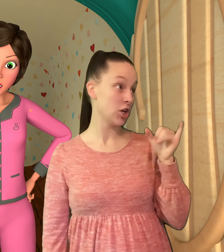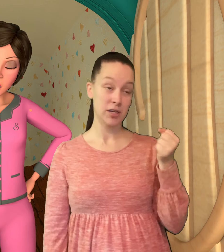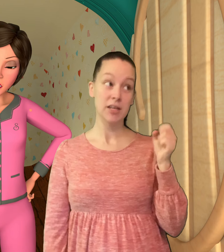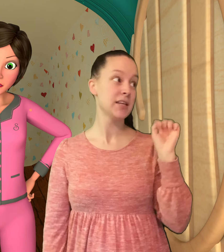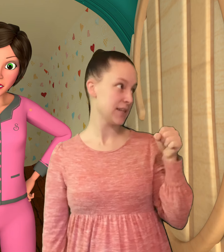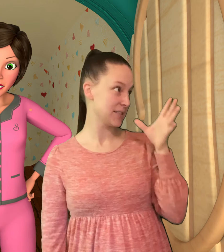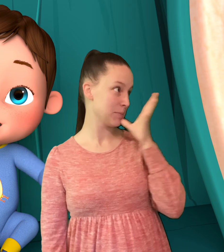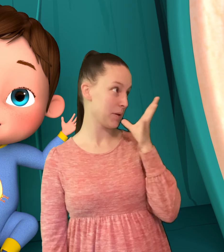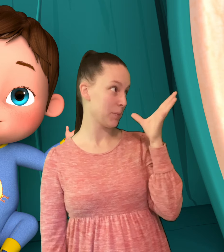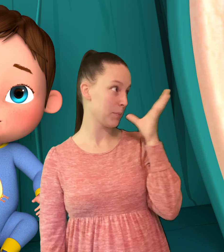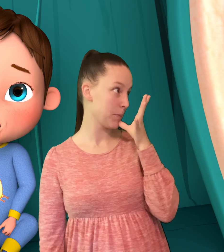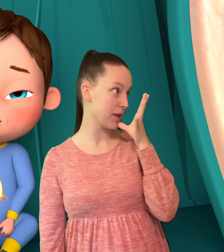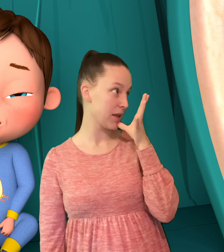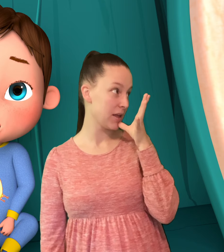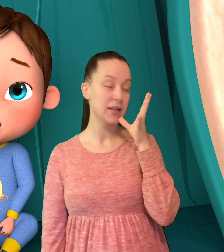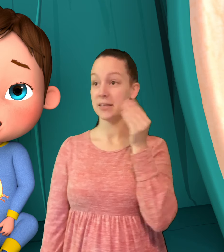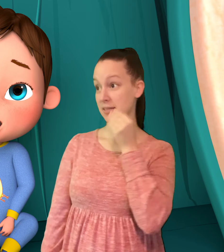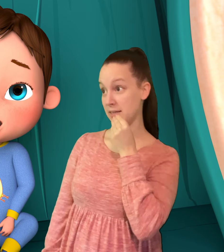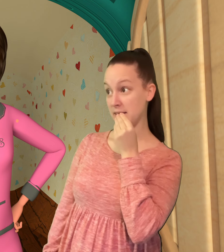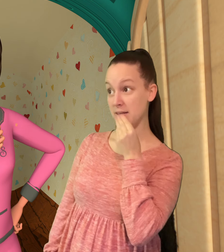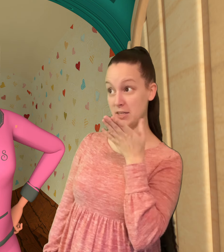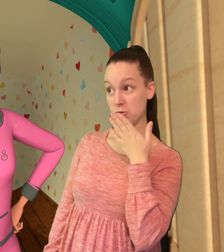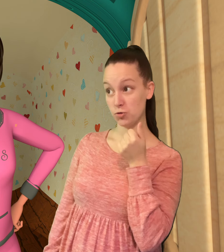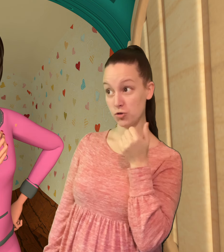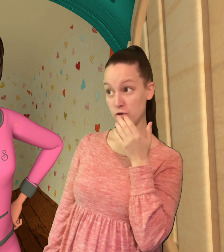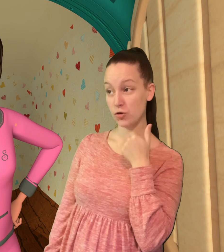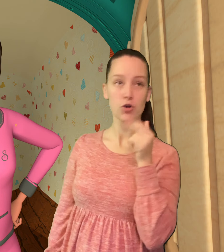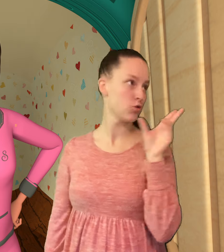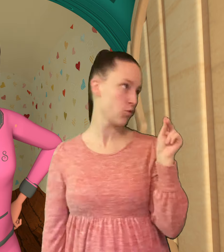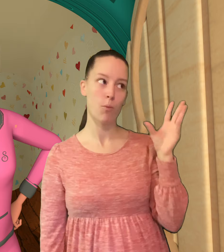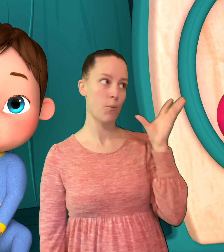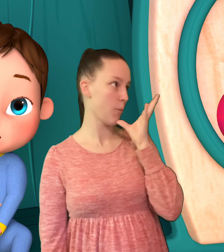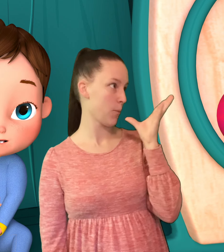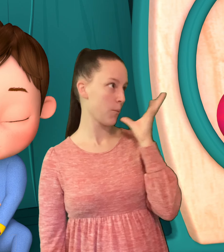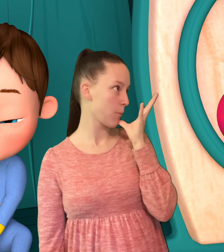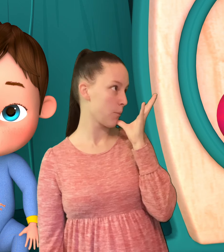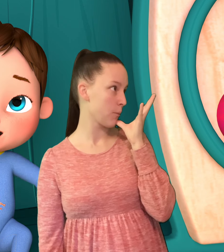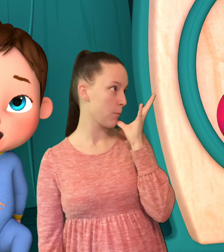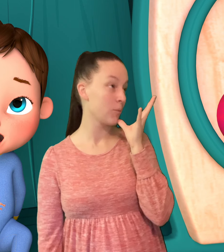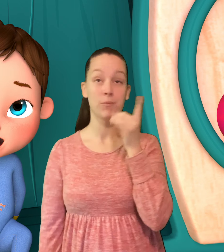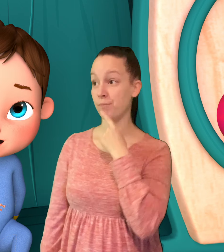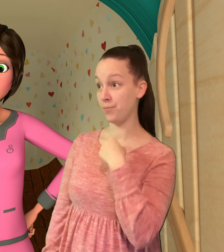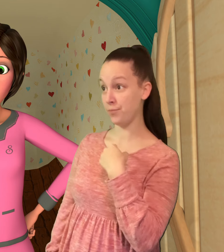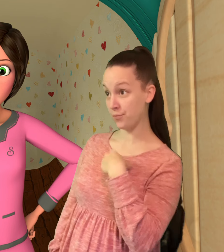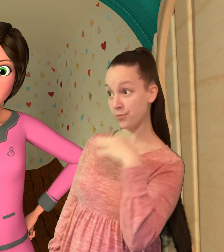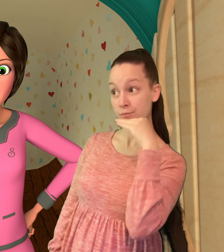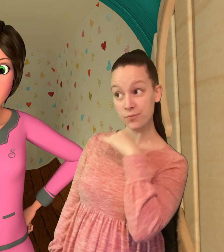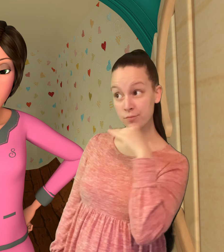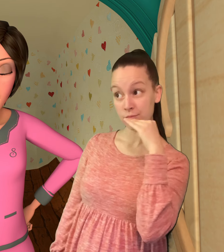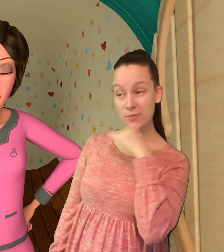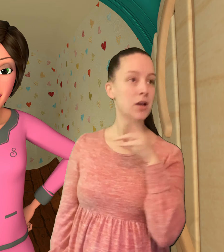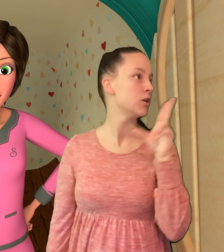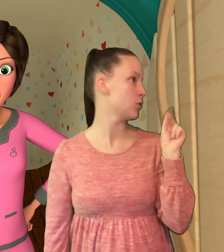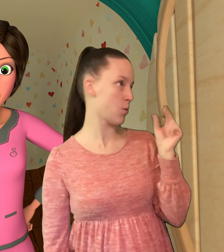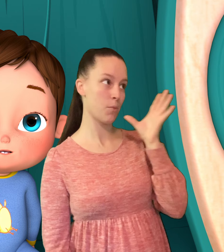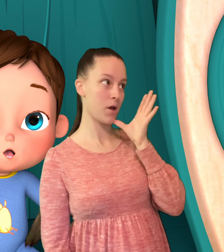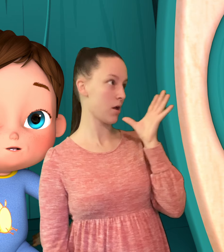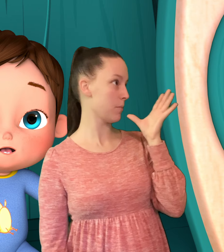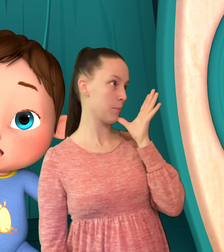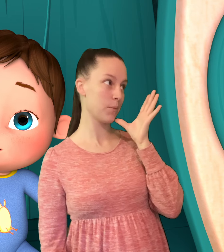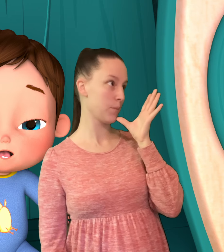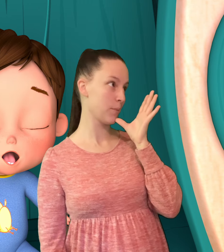ジョニージョニーはいママお砂糖食べた家ママ嘘つい